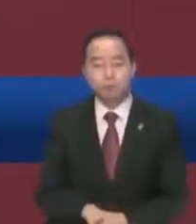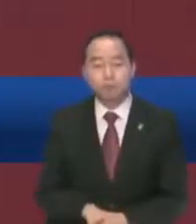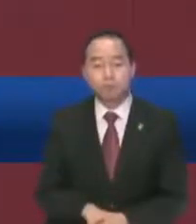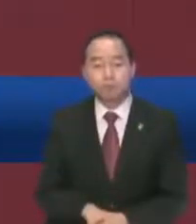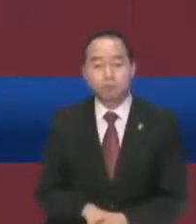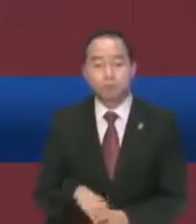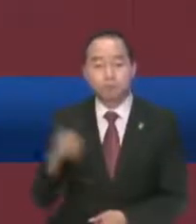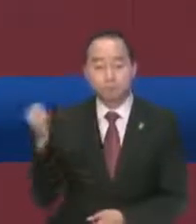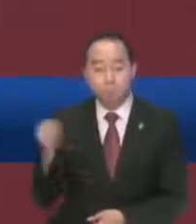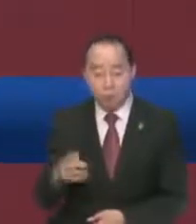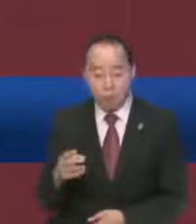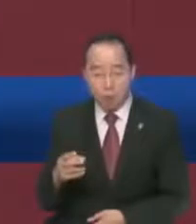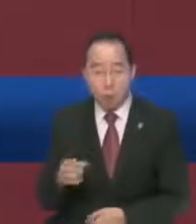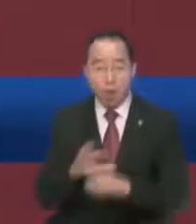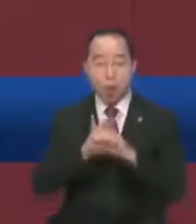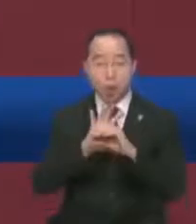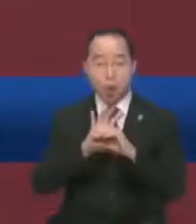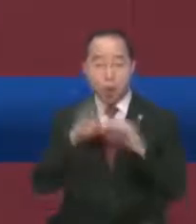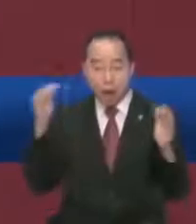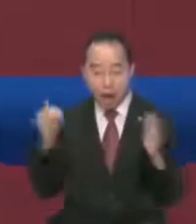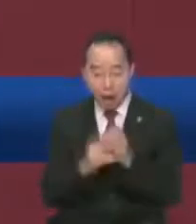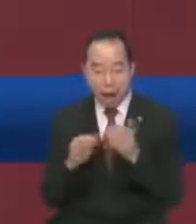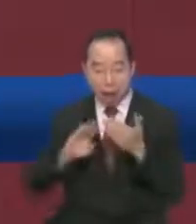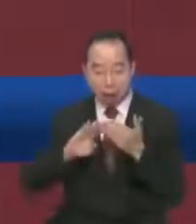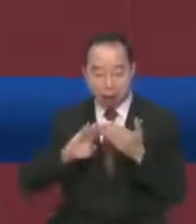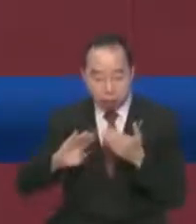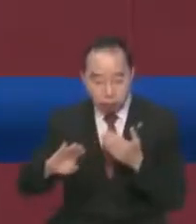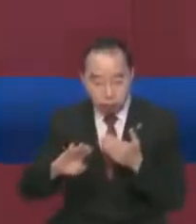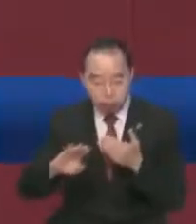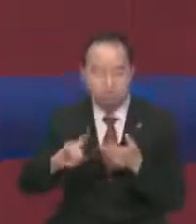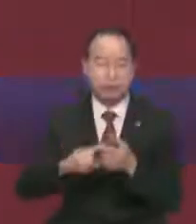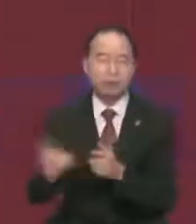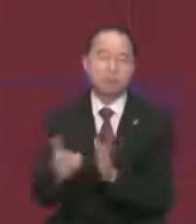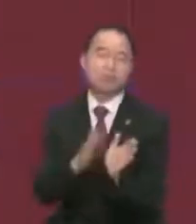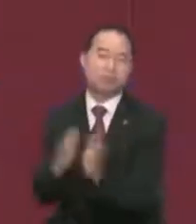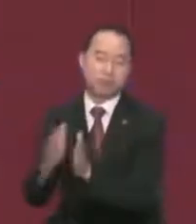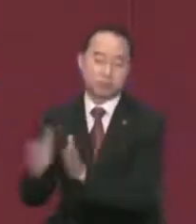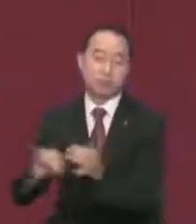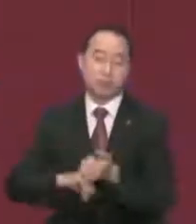동시에 코로나 이후를 미리부터 충실히 준비하겠습니다.